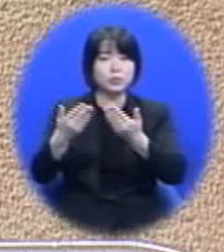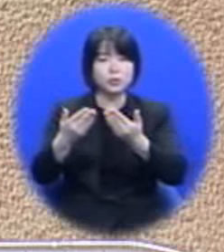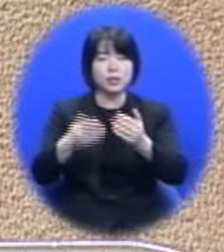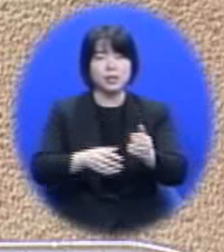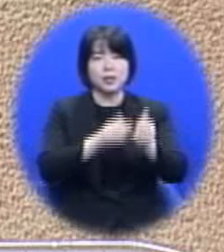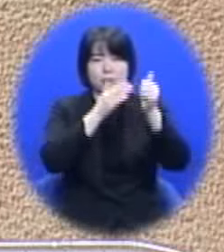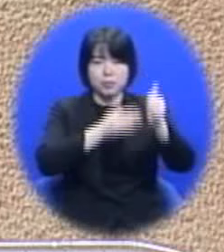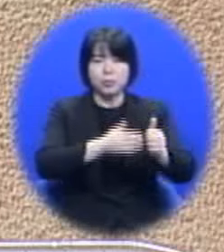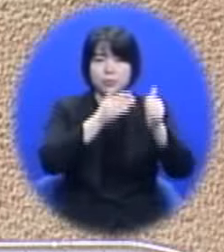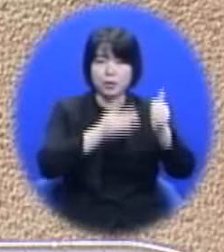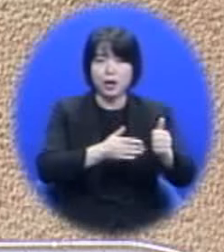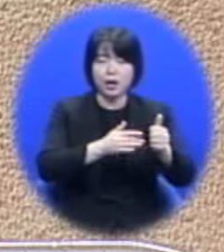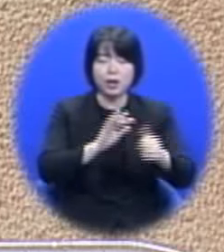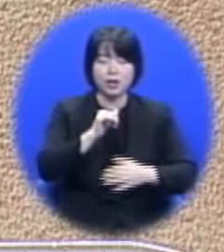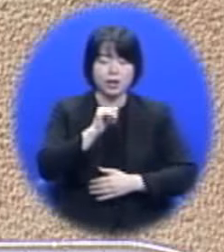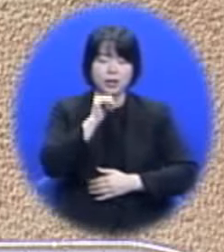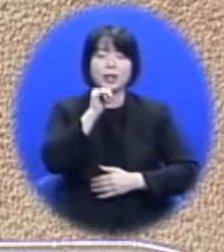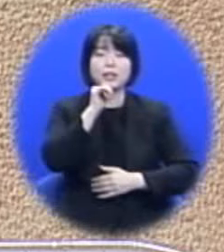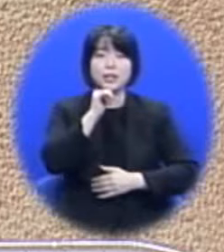그 가난한 과부,